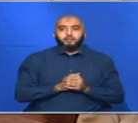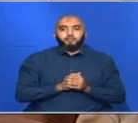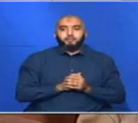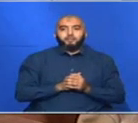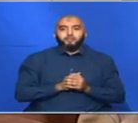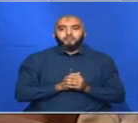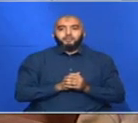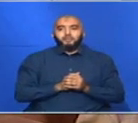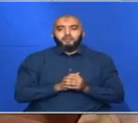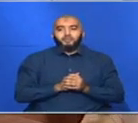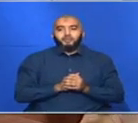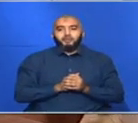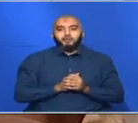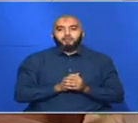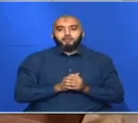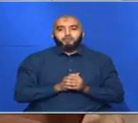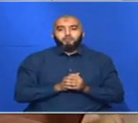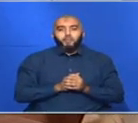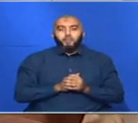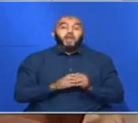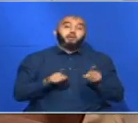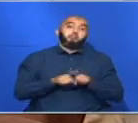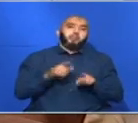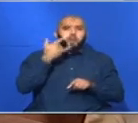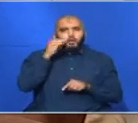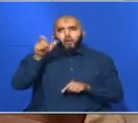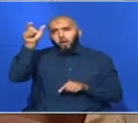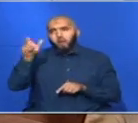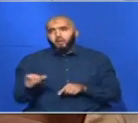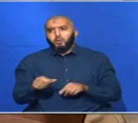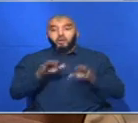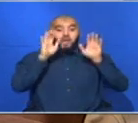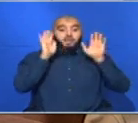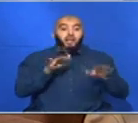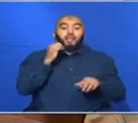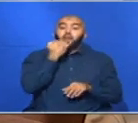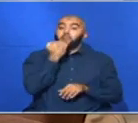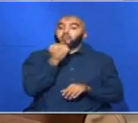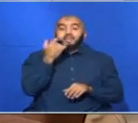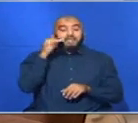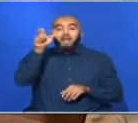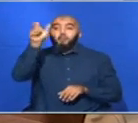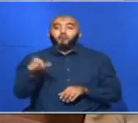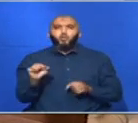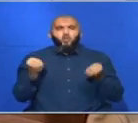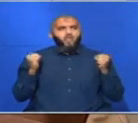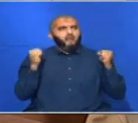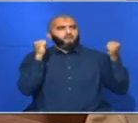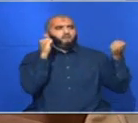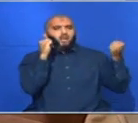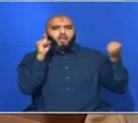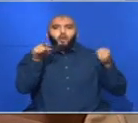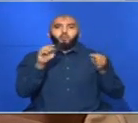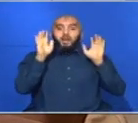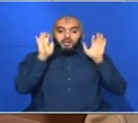عنده مزاج كما يقولون عندما يصلي على النبي عليه الصلاه والسلام هل الصلاه